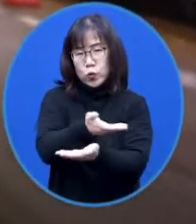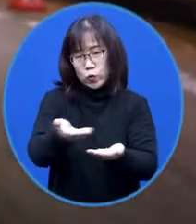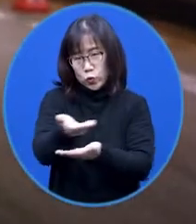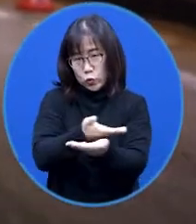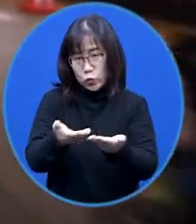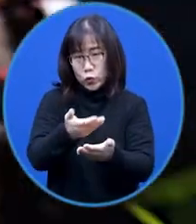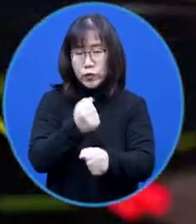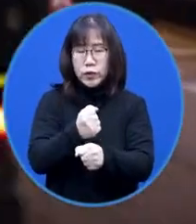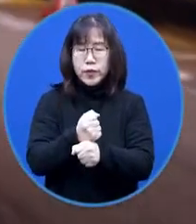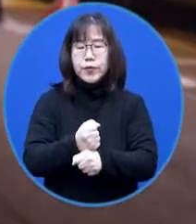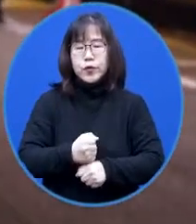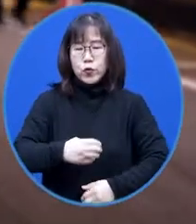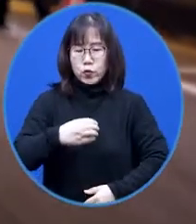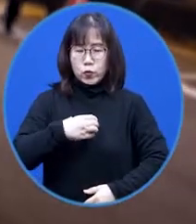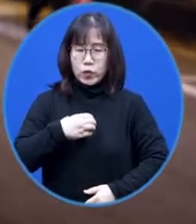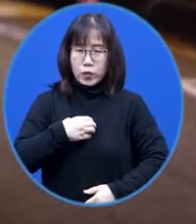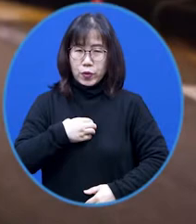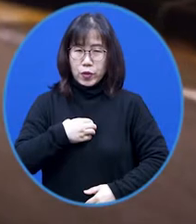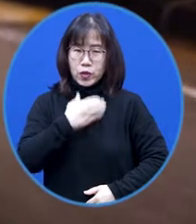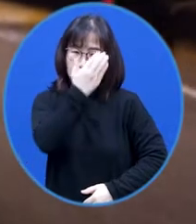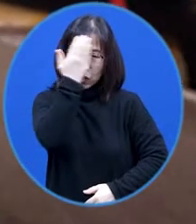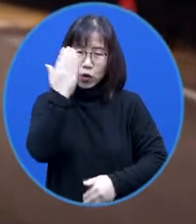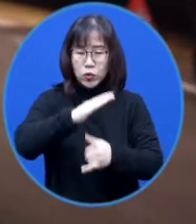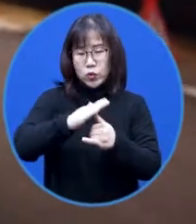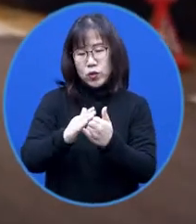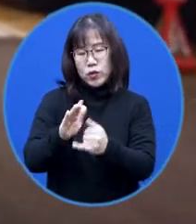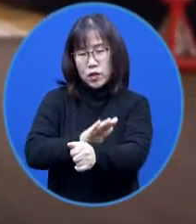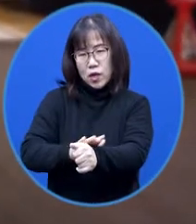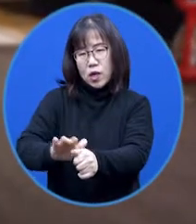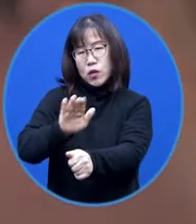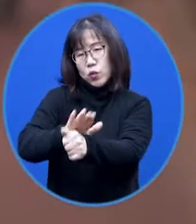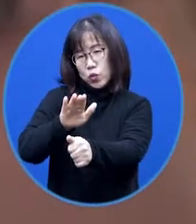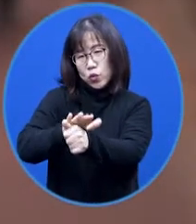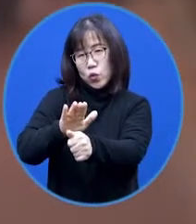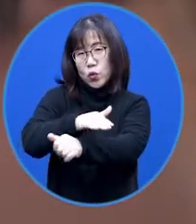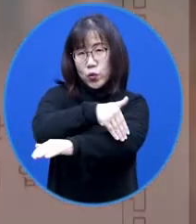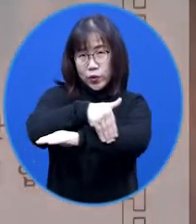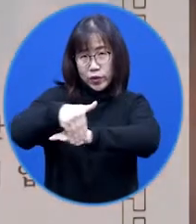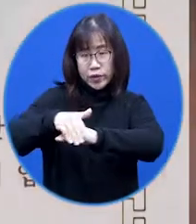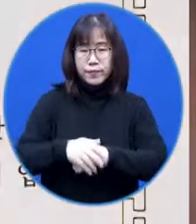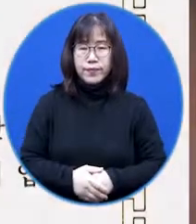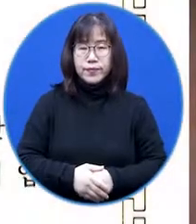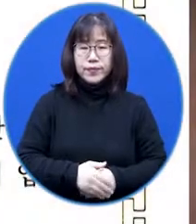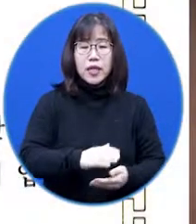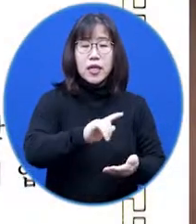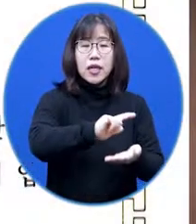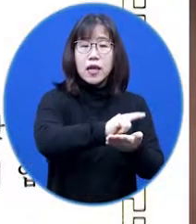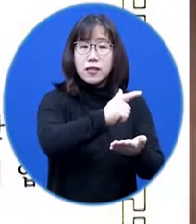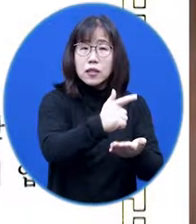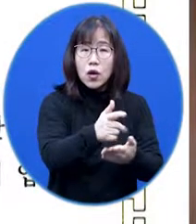지원 사각지대를 해소할 것으로 기대하고 있습니다. 강서구청, 강서경찰서,